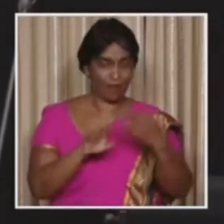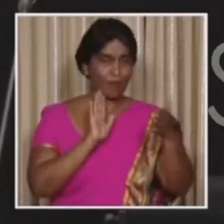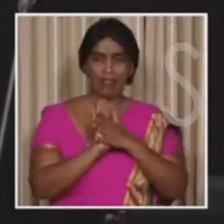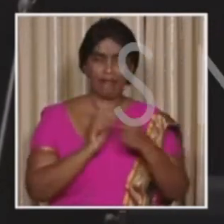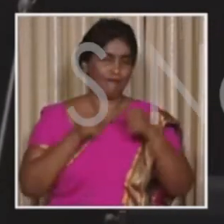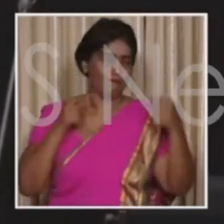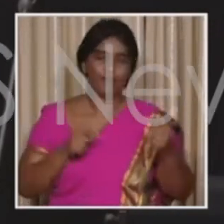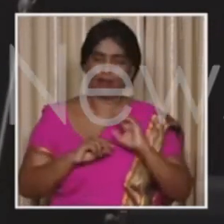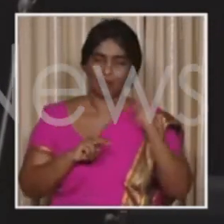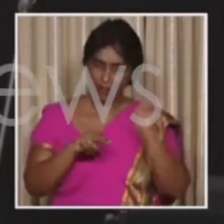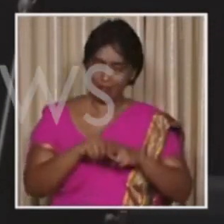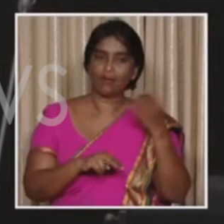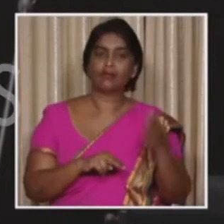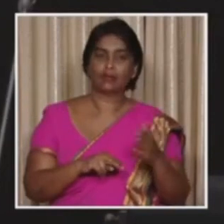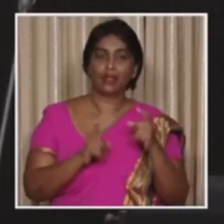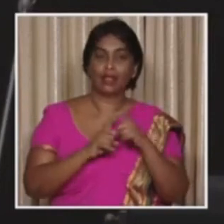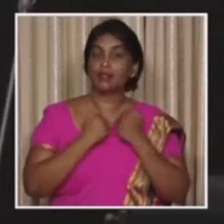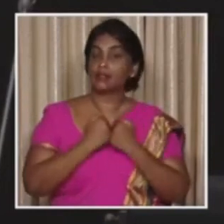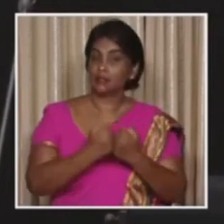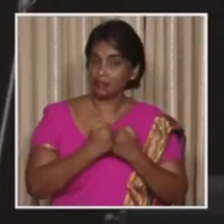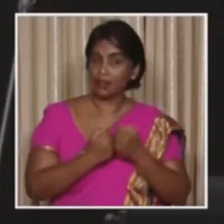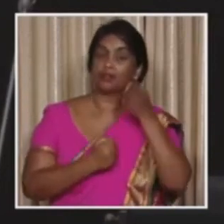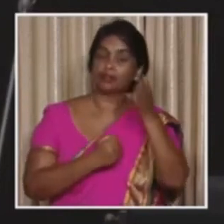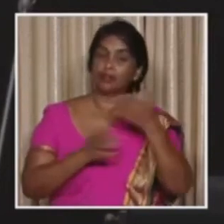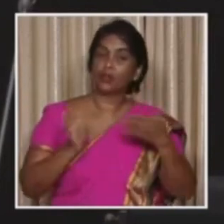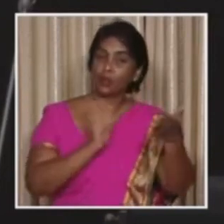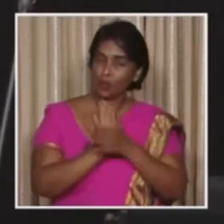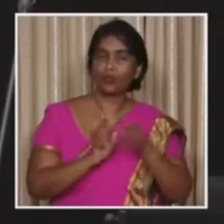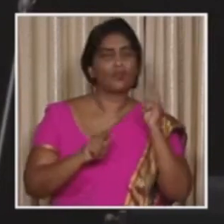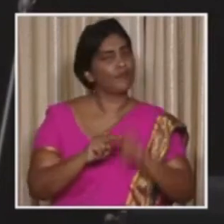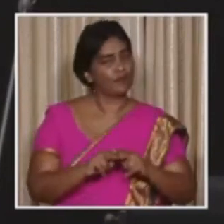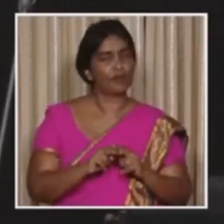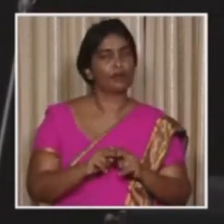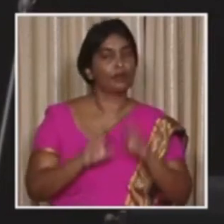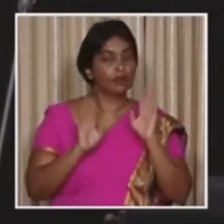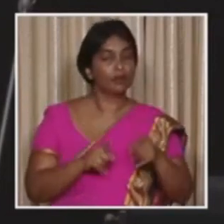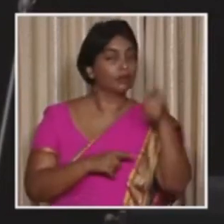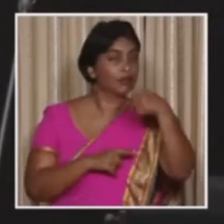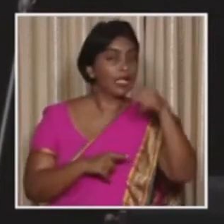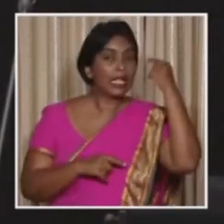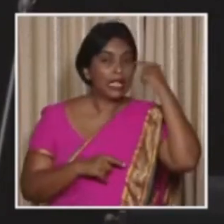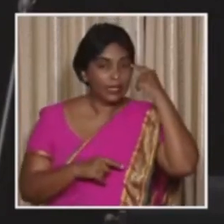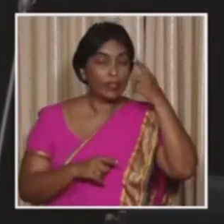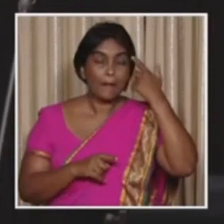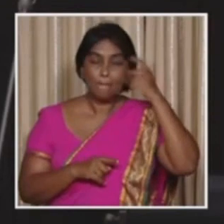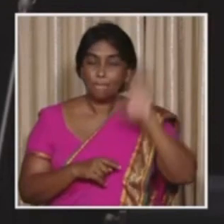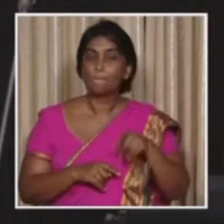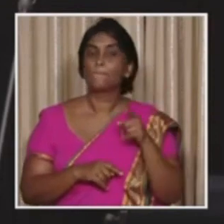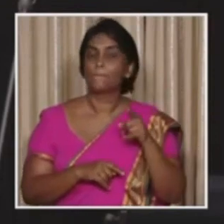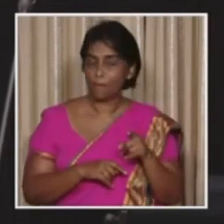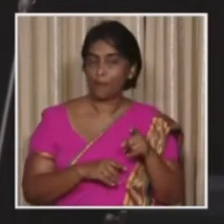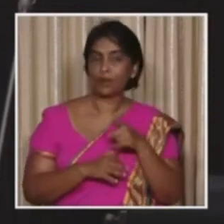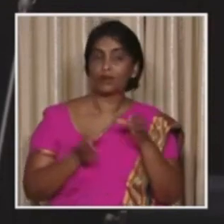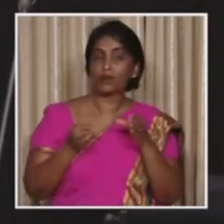නැහැ. අපේ මිත්‍රයෝ දල සැමතිතුමා ඔබතුමාලා අපේ ඔක්කොම හිතවත් මිත්‍රයෝ. හැබැයි ඔබතුමාලා හිතුවේ ඔබතුමාලා බලාපොරොත්තුනේ